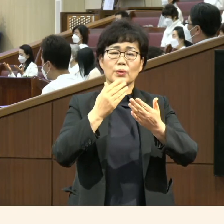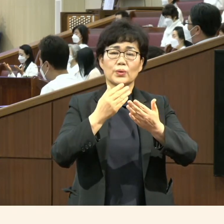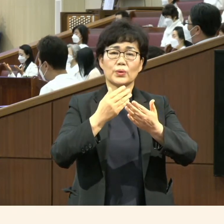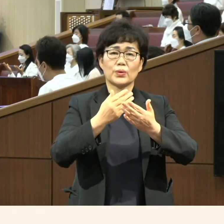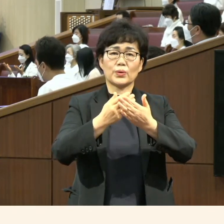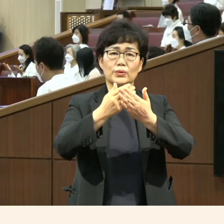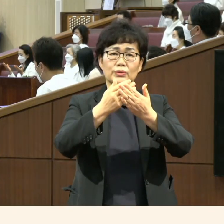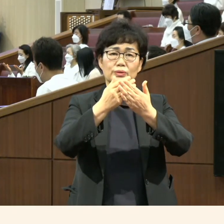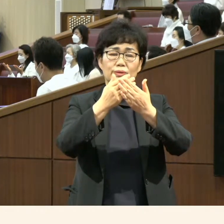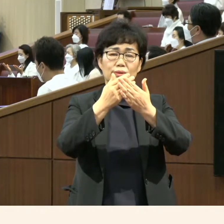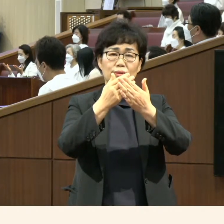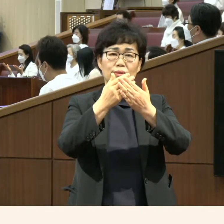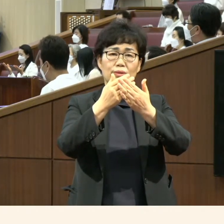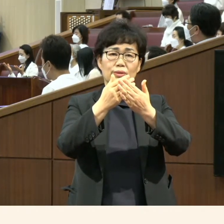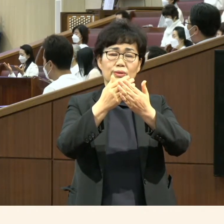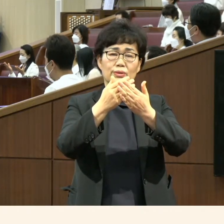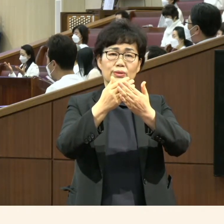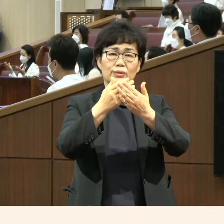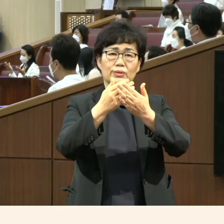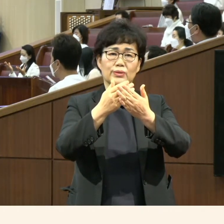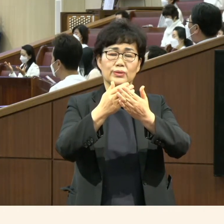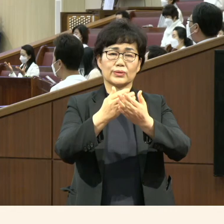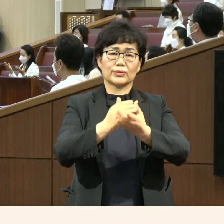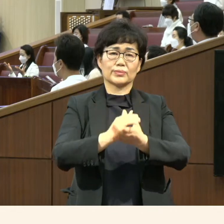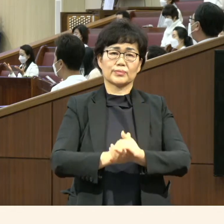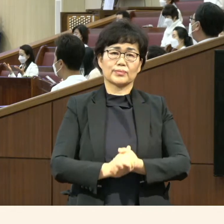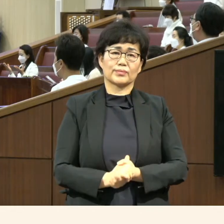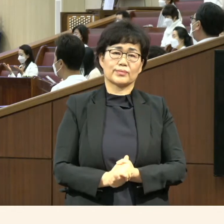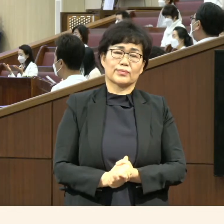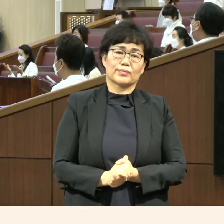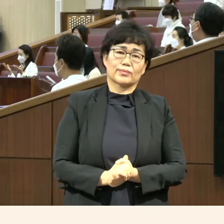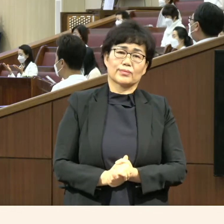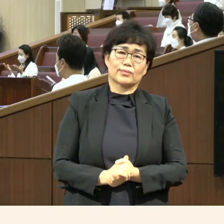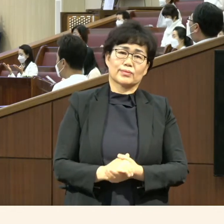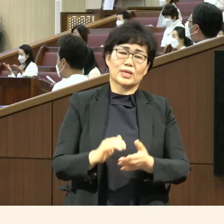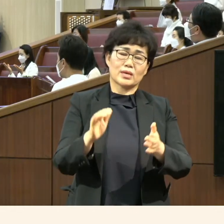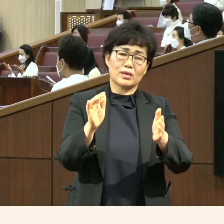다시 한번 주님을 고백합니다. 예수님 예수님